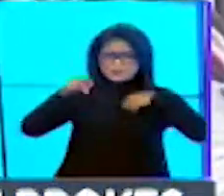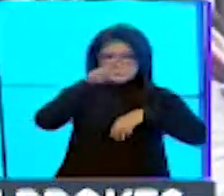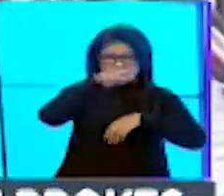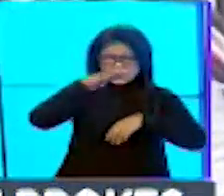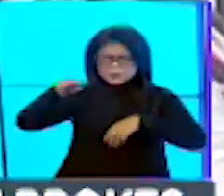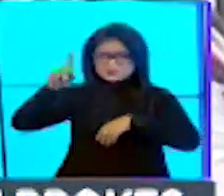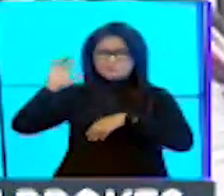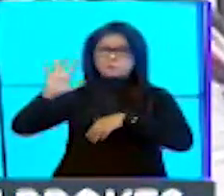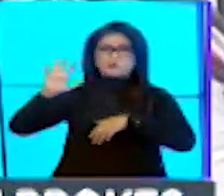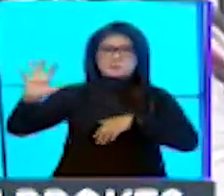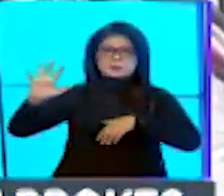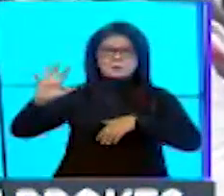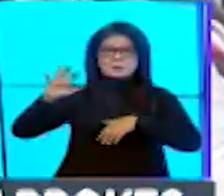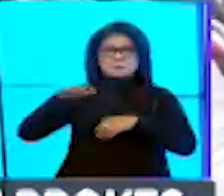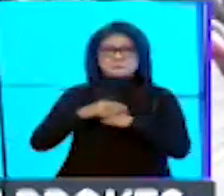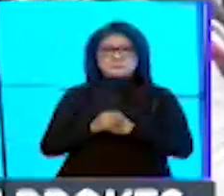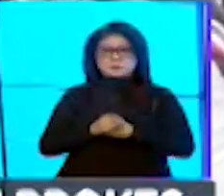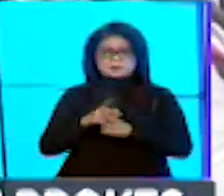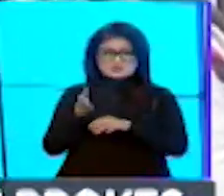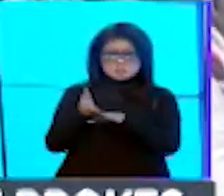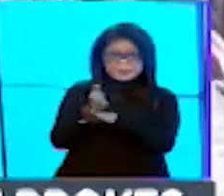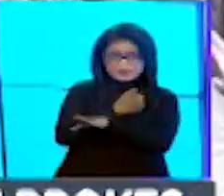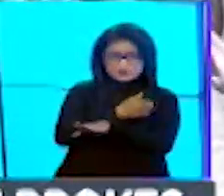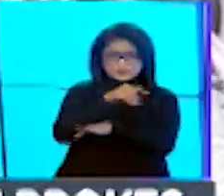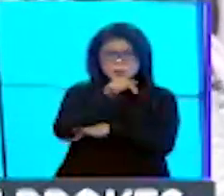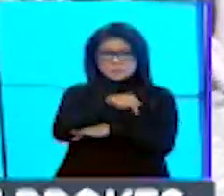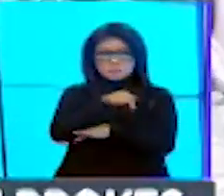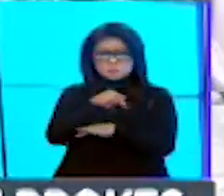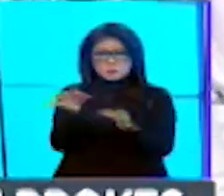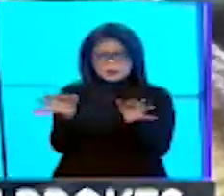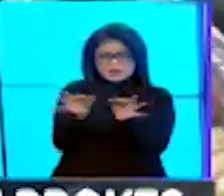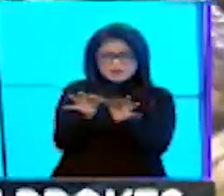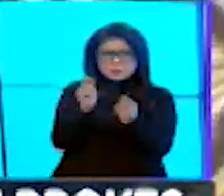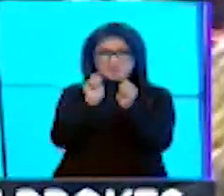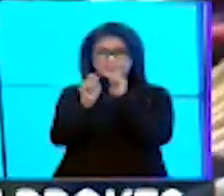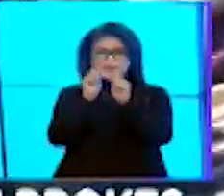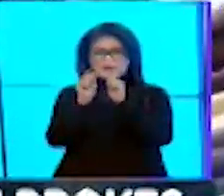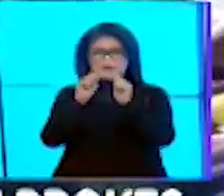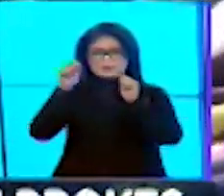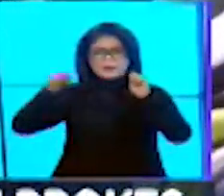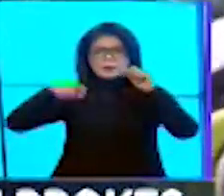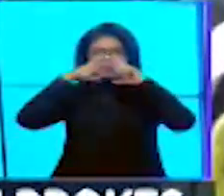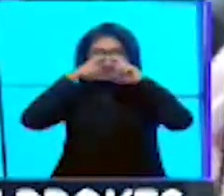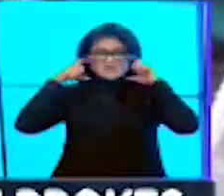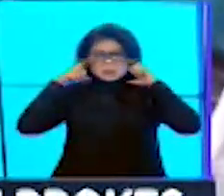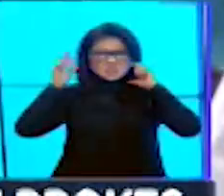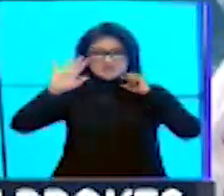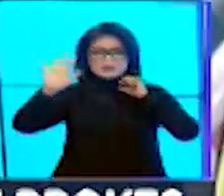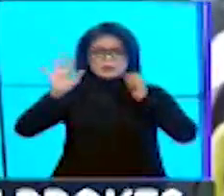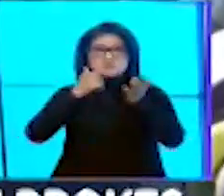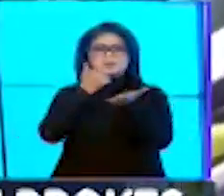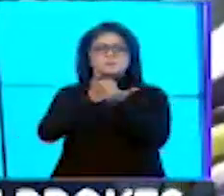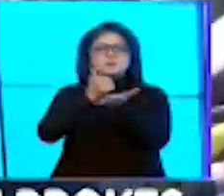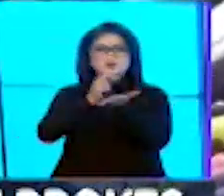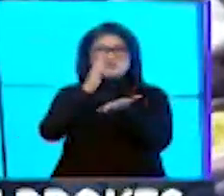sebagian penjual dan pembeli justru tidak mengenakan masker. Padahal hingga Senin lalu, tercatat 1.500.000